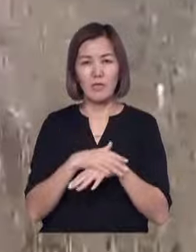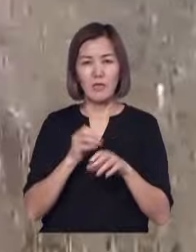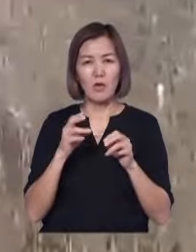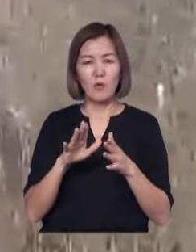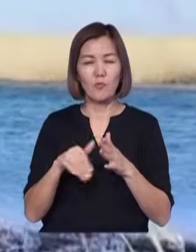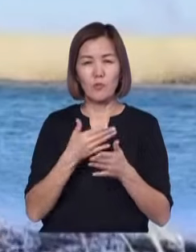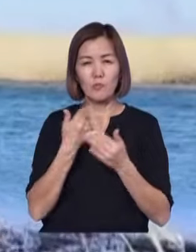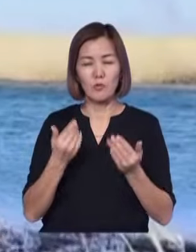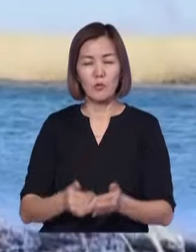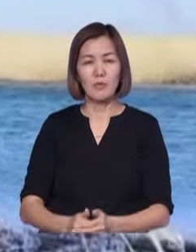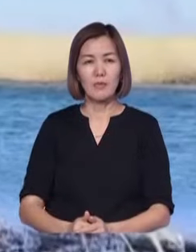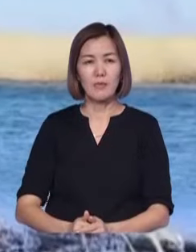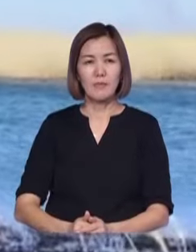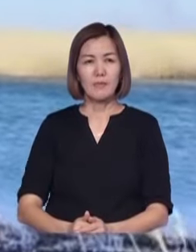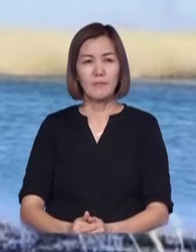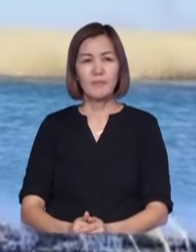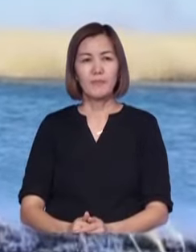мекендерге қауіп төніп тұрған